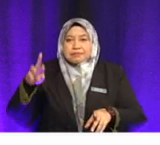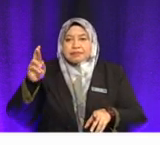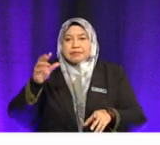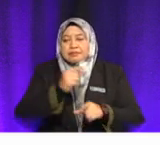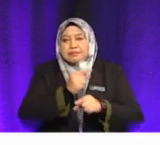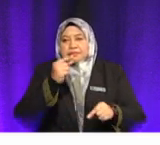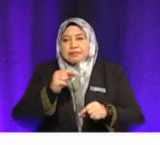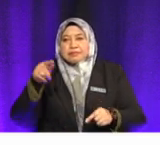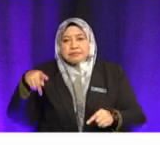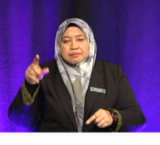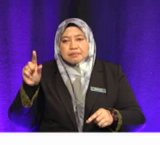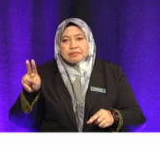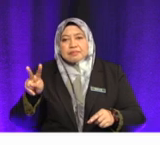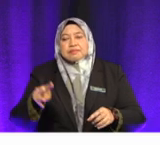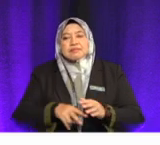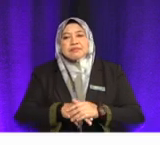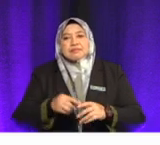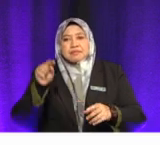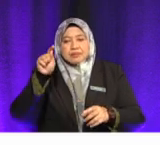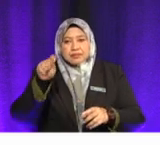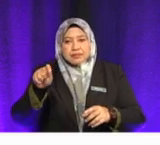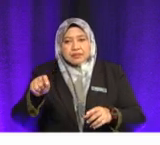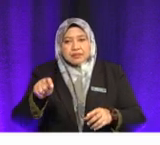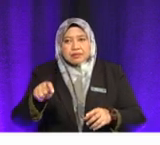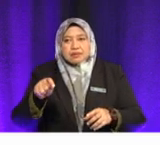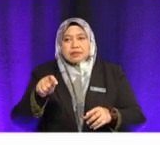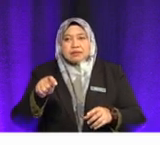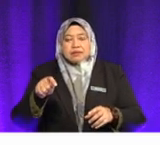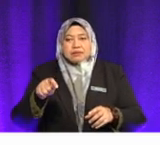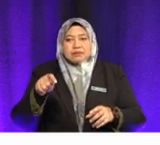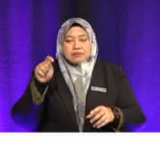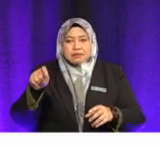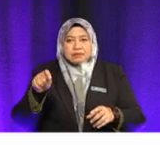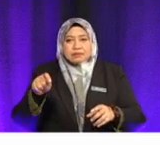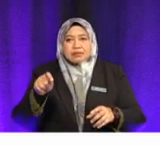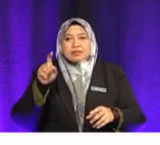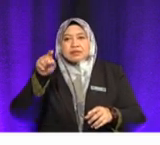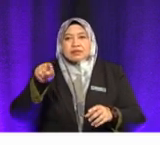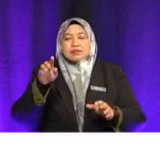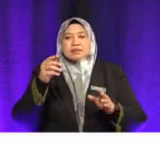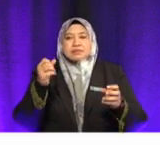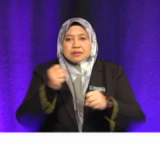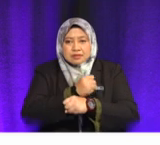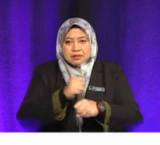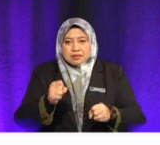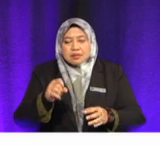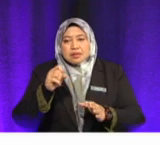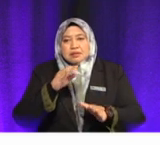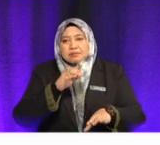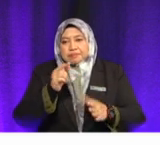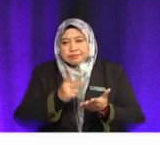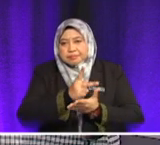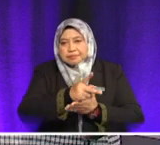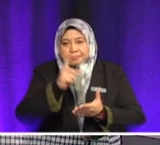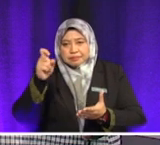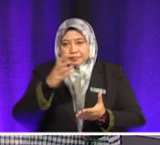dan si tandakan kedudukan bagi semua titik persilangan lokes X dan lokesway dengan simbol Pangkah tuh Oke